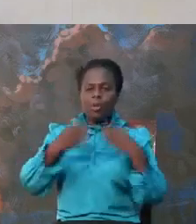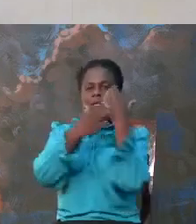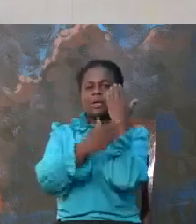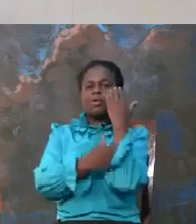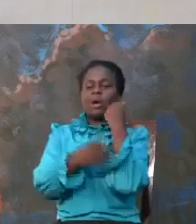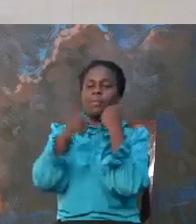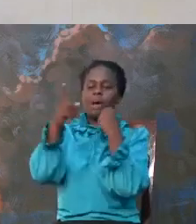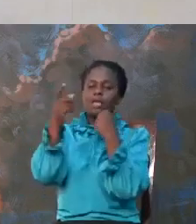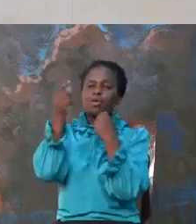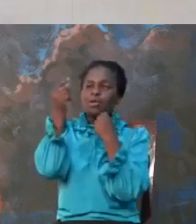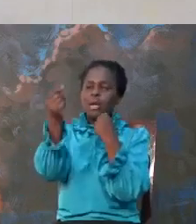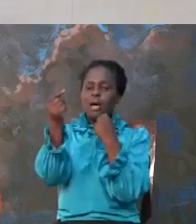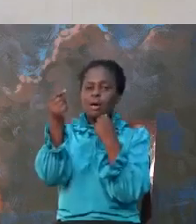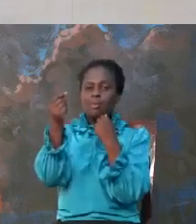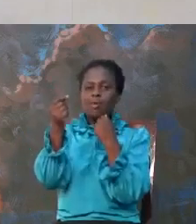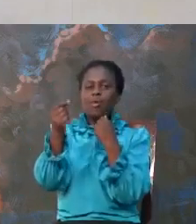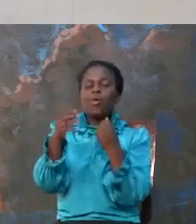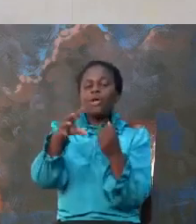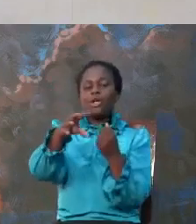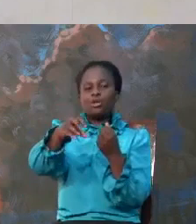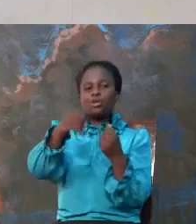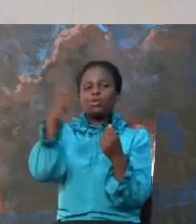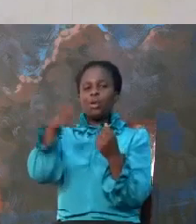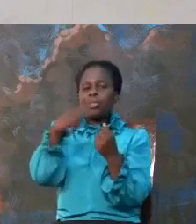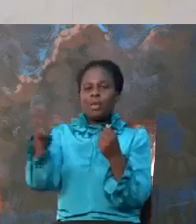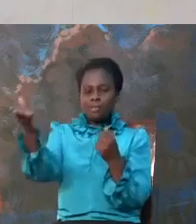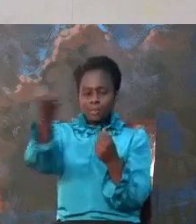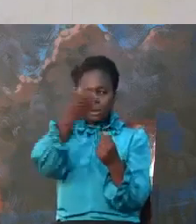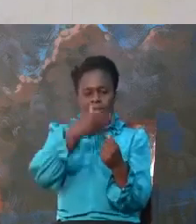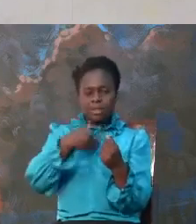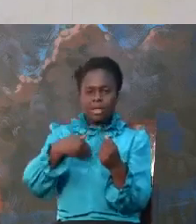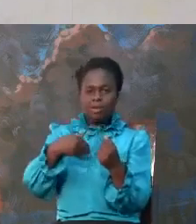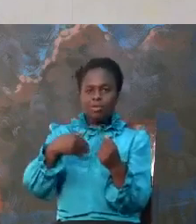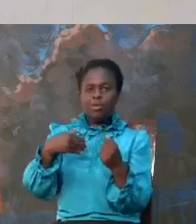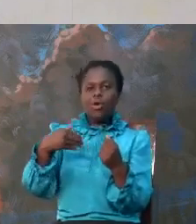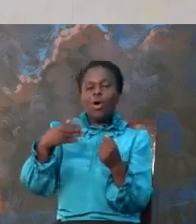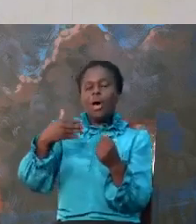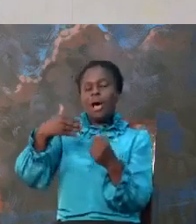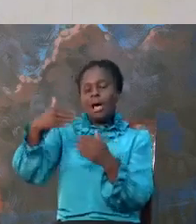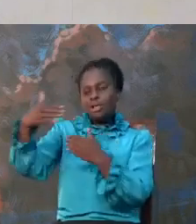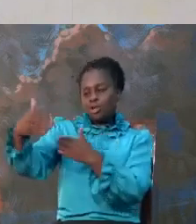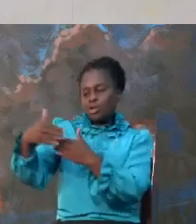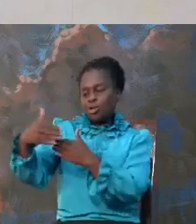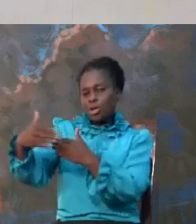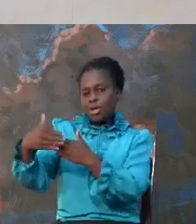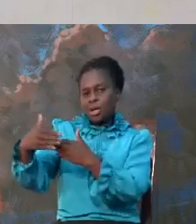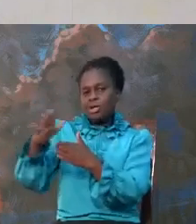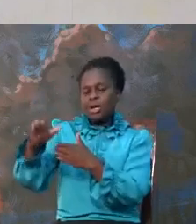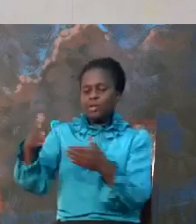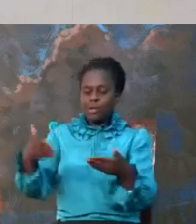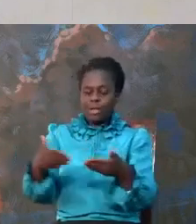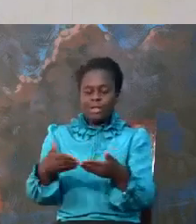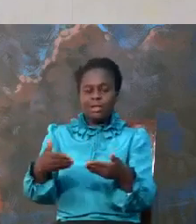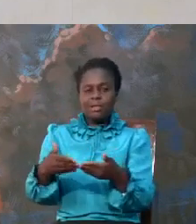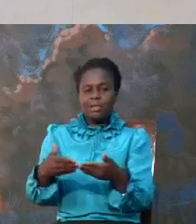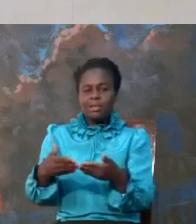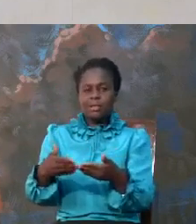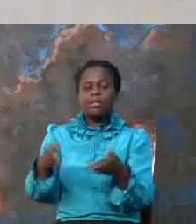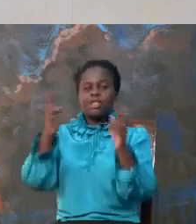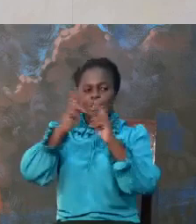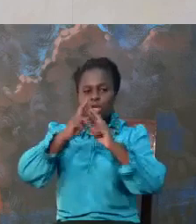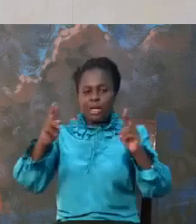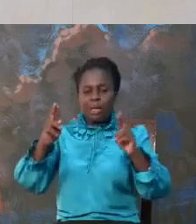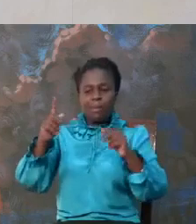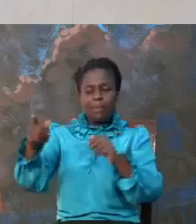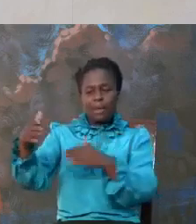damu iliyobeba dhambi zetu. Leo jioni ya leo asogee nazo mbele za kiti cha rehema. Anaposogea